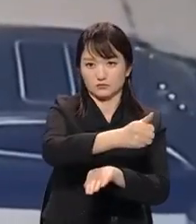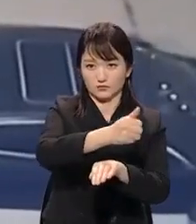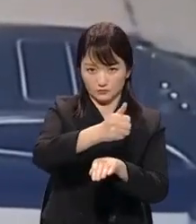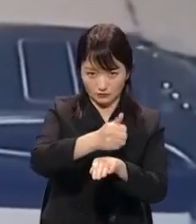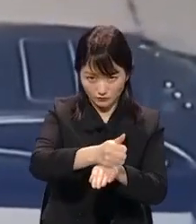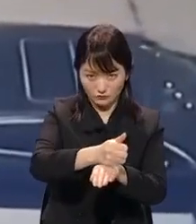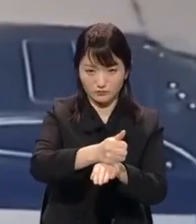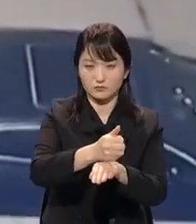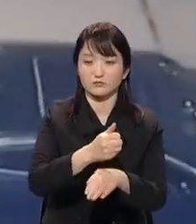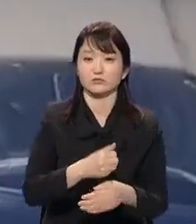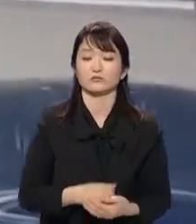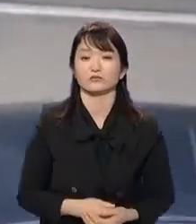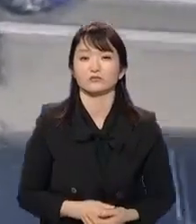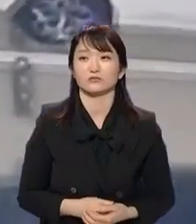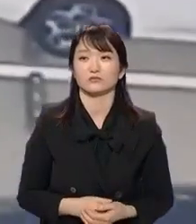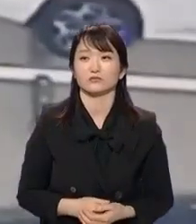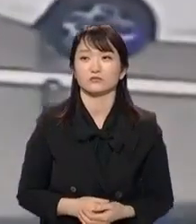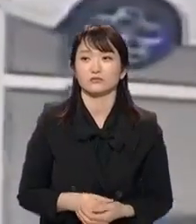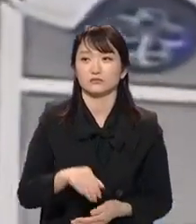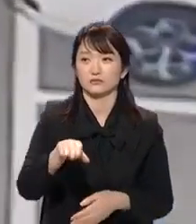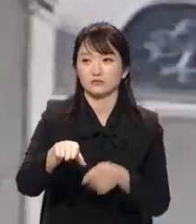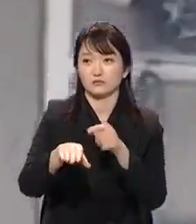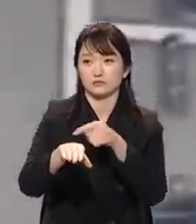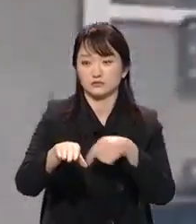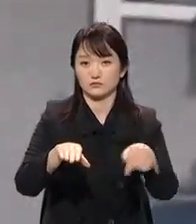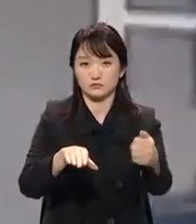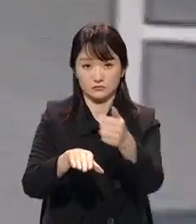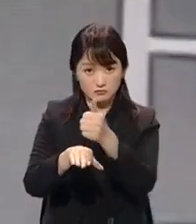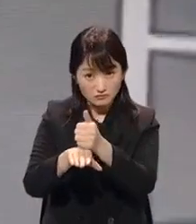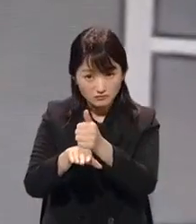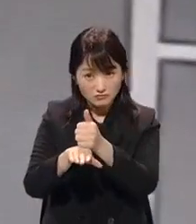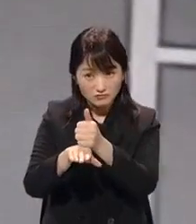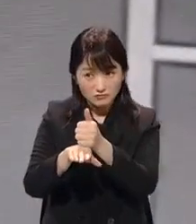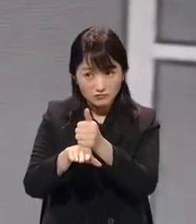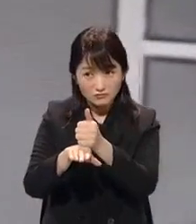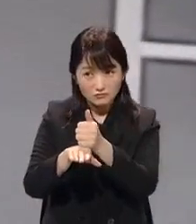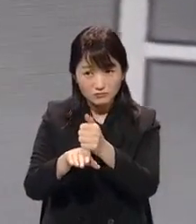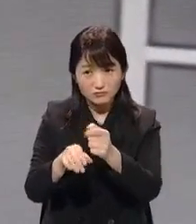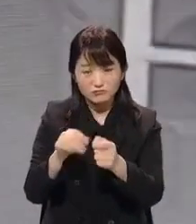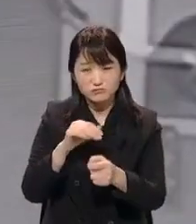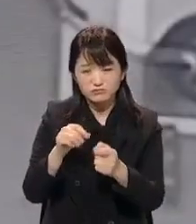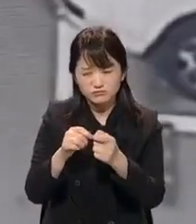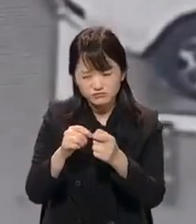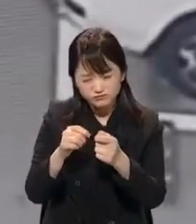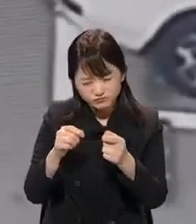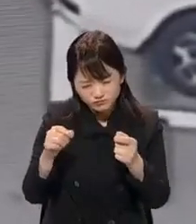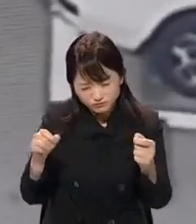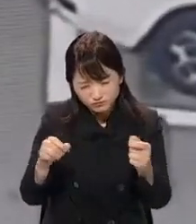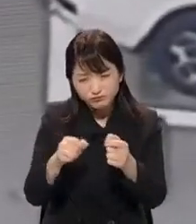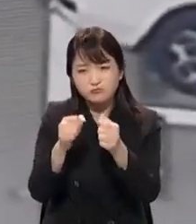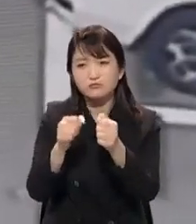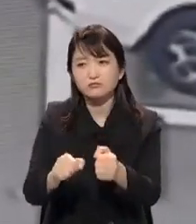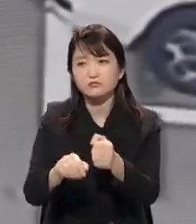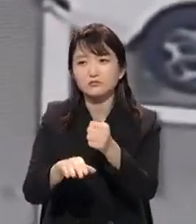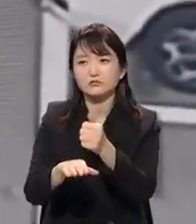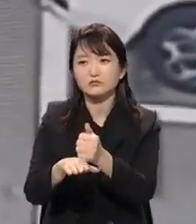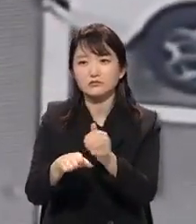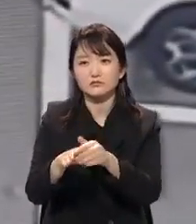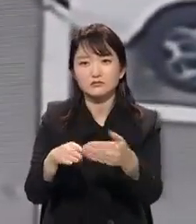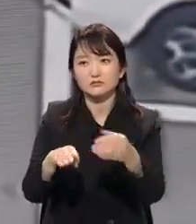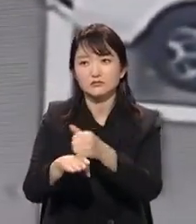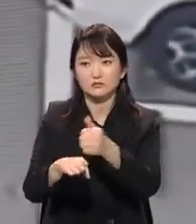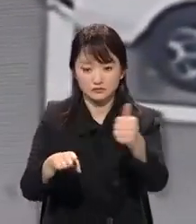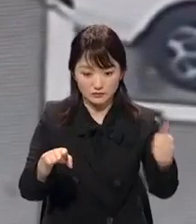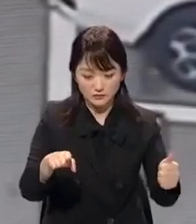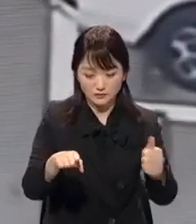들어갑니다. 예, 차 안에 저 들어가가지고 한참을 있다가 자, 지금 나왔어요. 트렁크